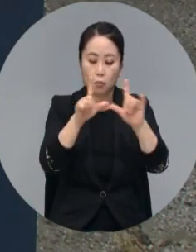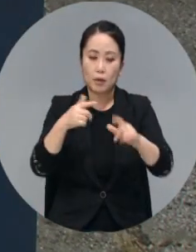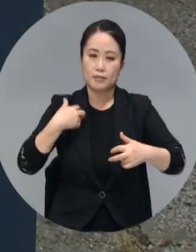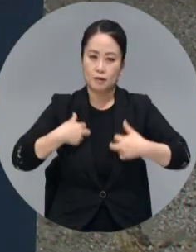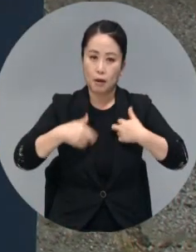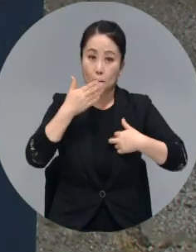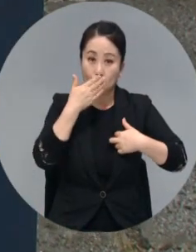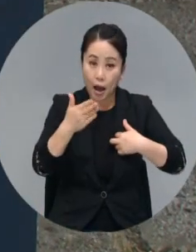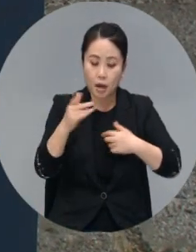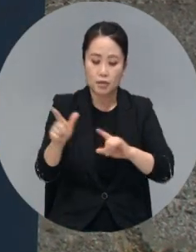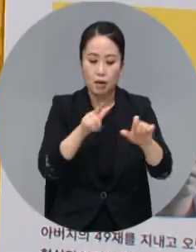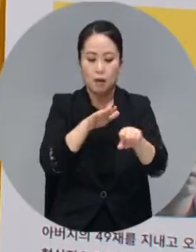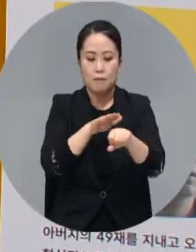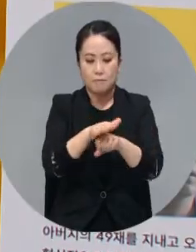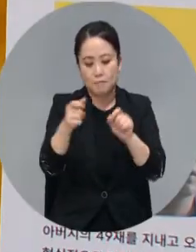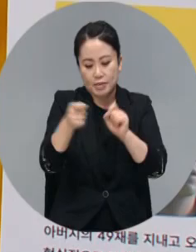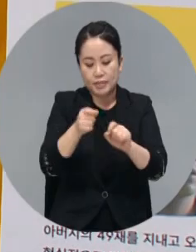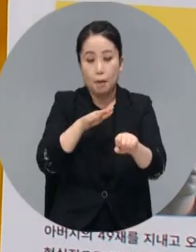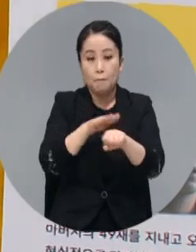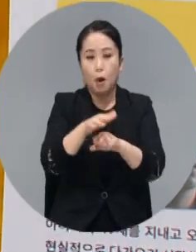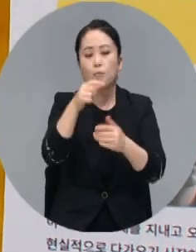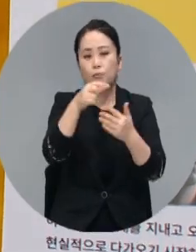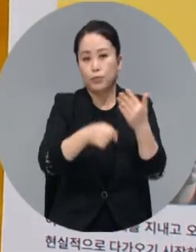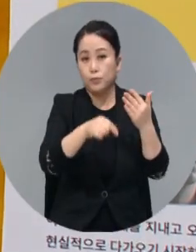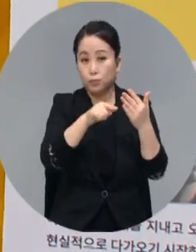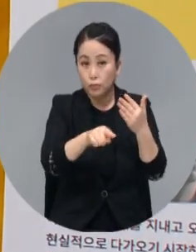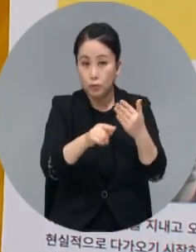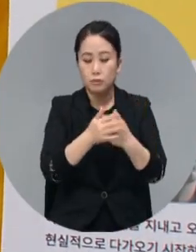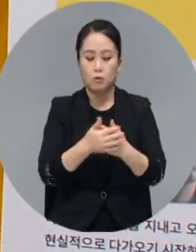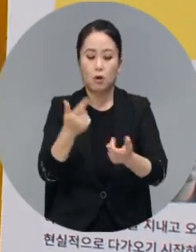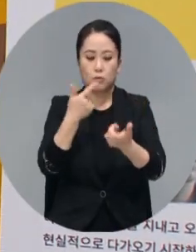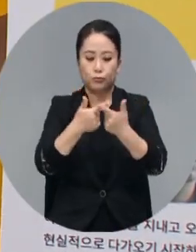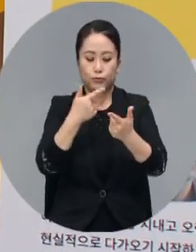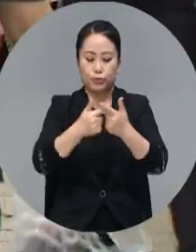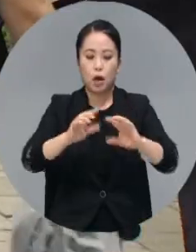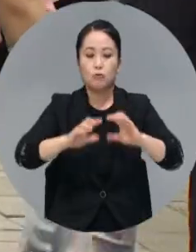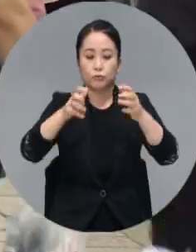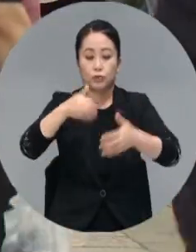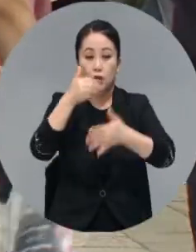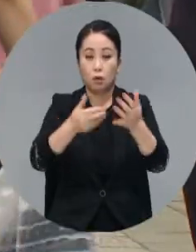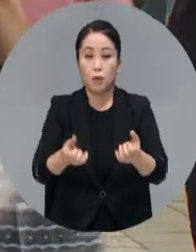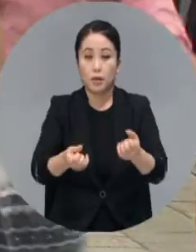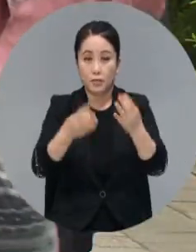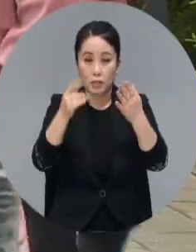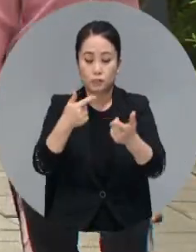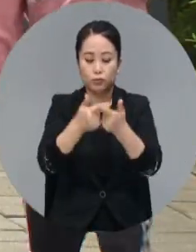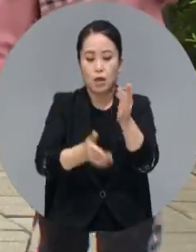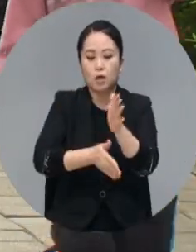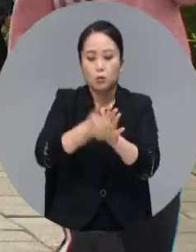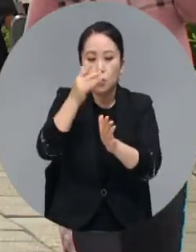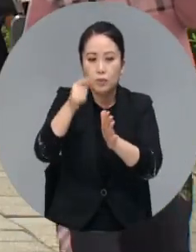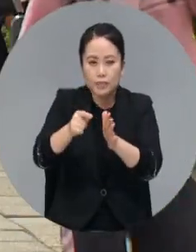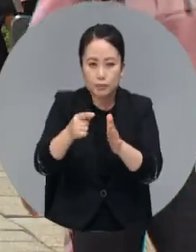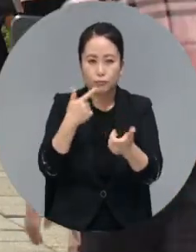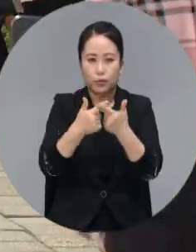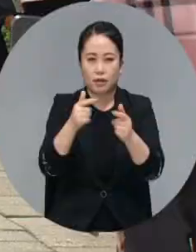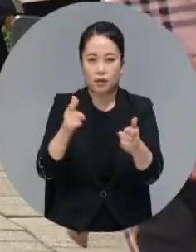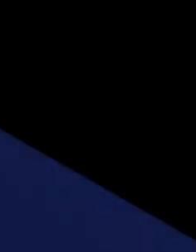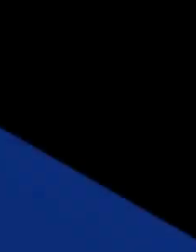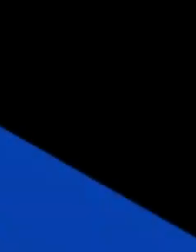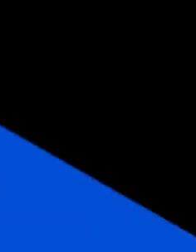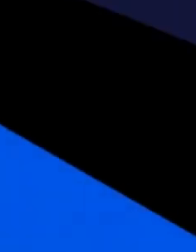프로그램으로 부산국제영화제는 영화의 도시 부산을 더욱 풍성하게 만들고 있습니다. MBC 뉴스 남유력입니다.